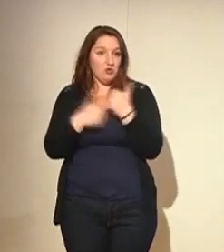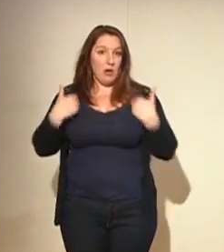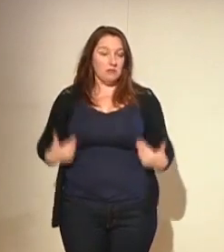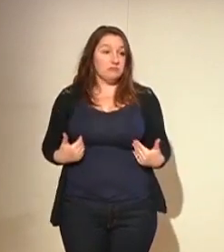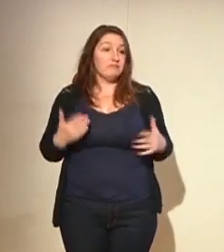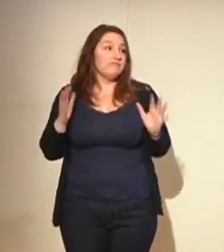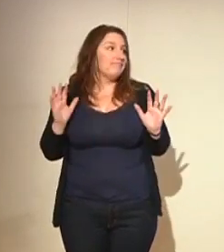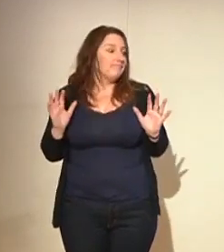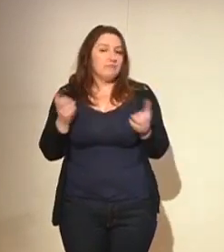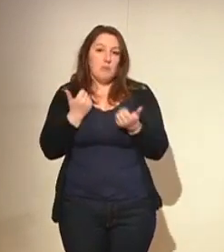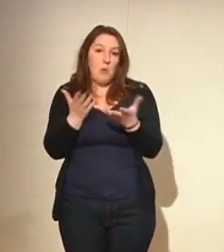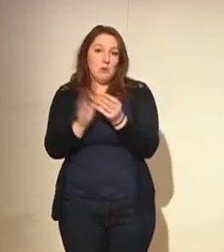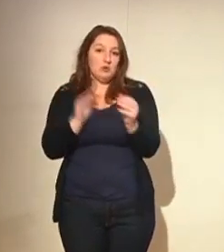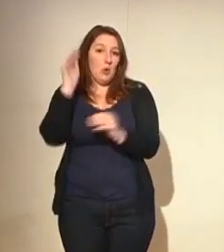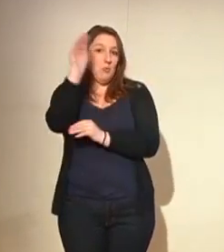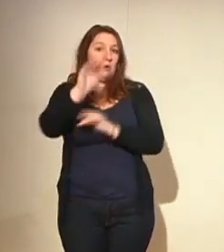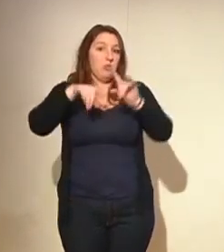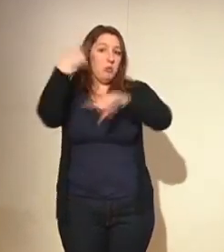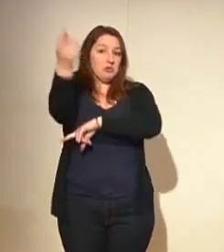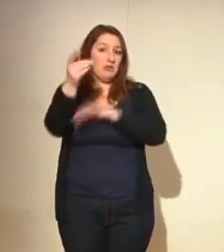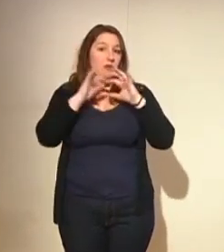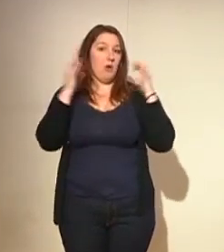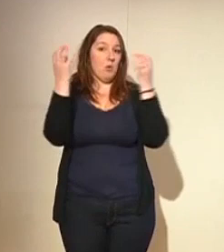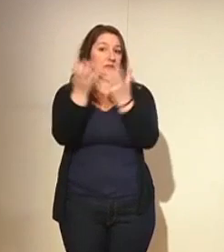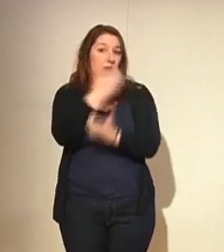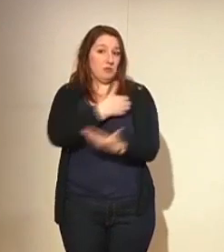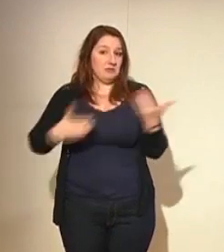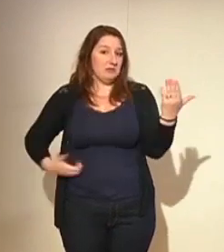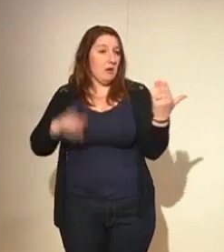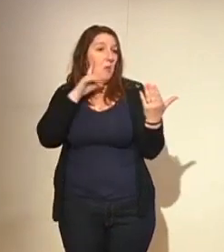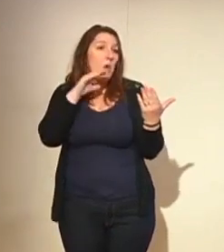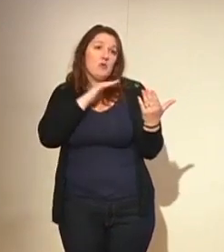on propose de reporter au prochain conseil vu qu'il n'y a pas